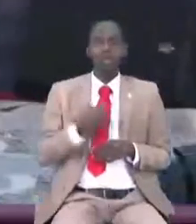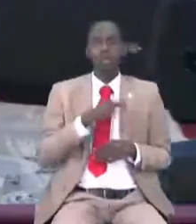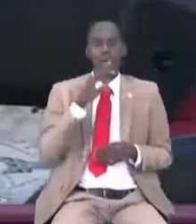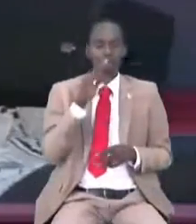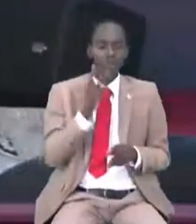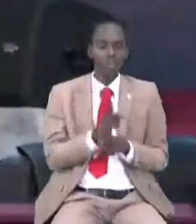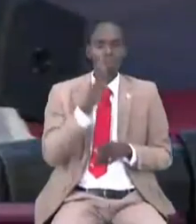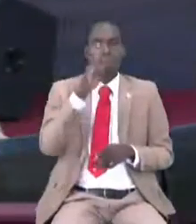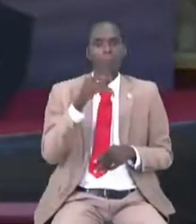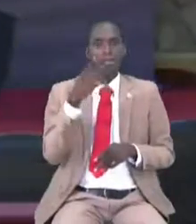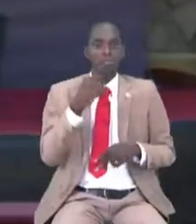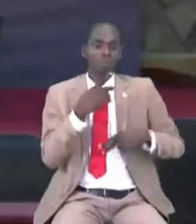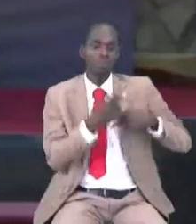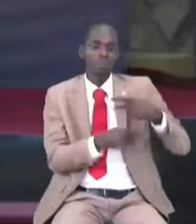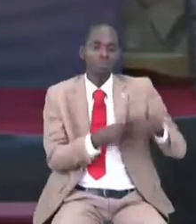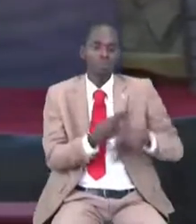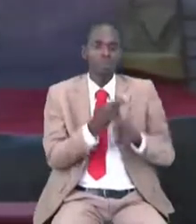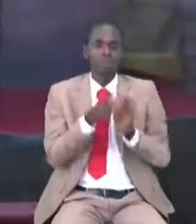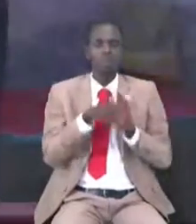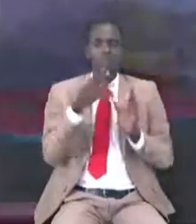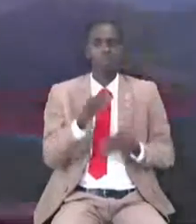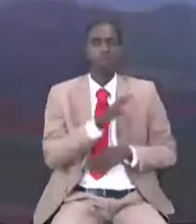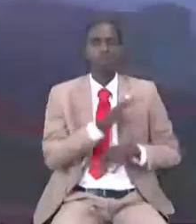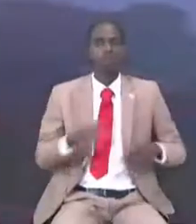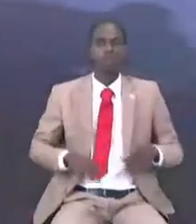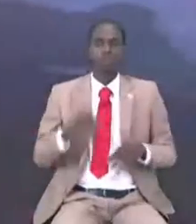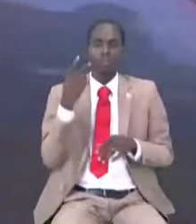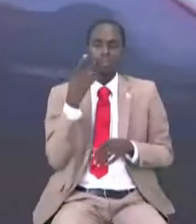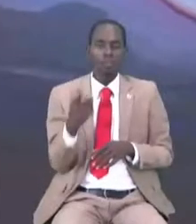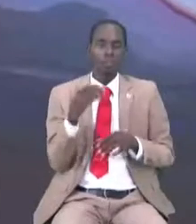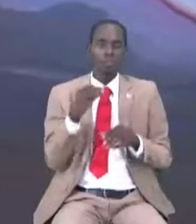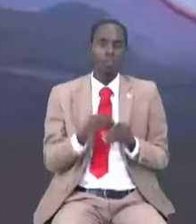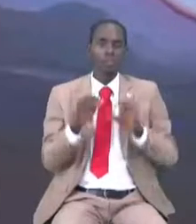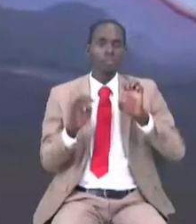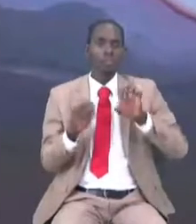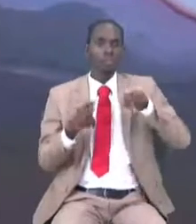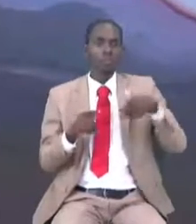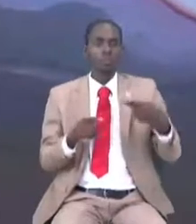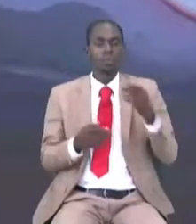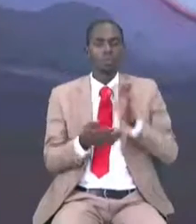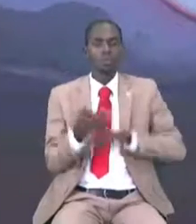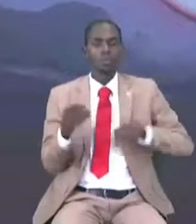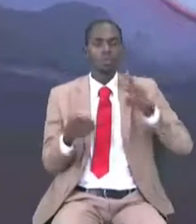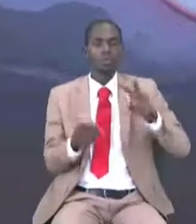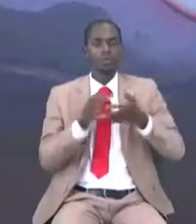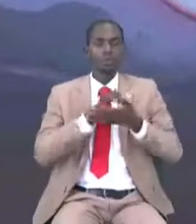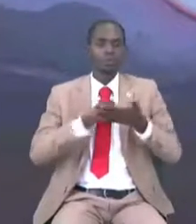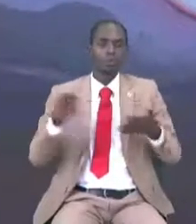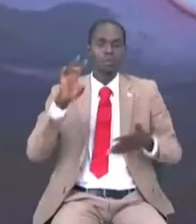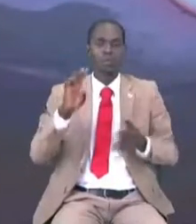Nous allons aux Éphésiens 2, 7. Éphésiens 2, verset 7.